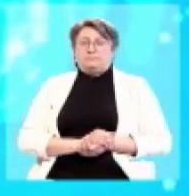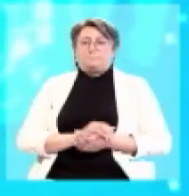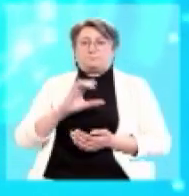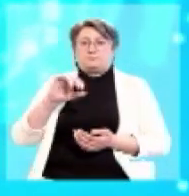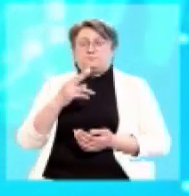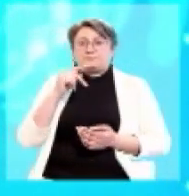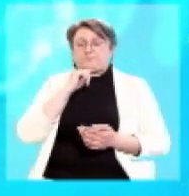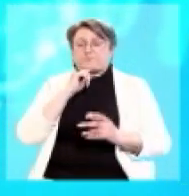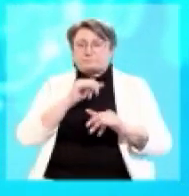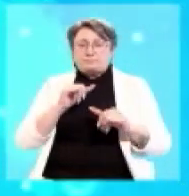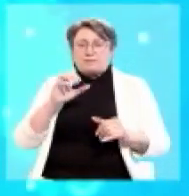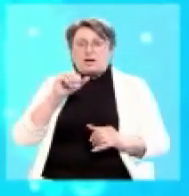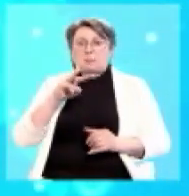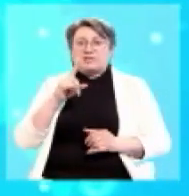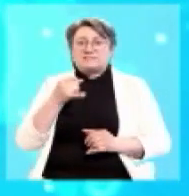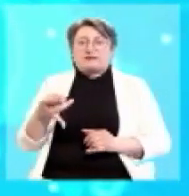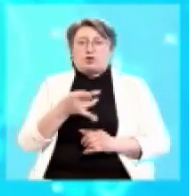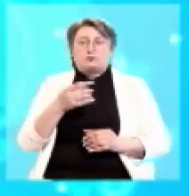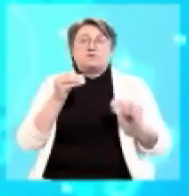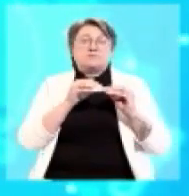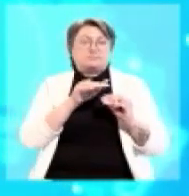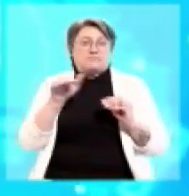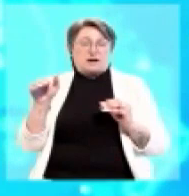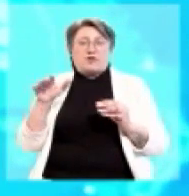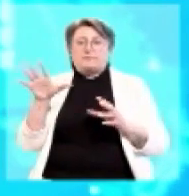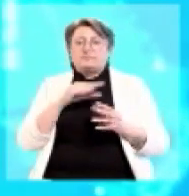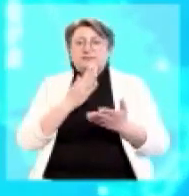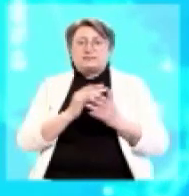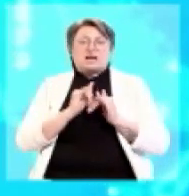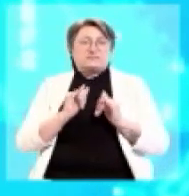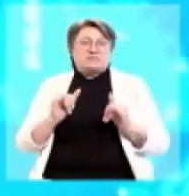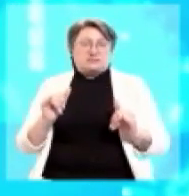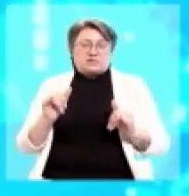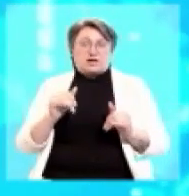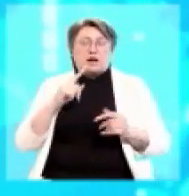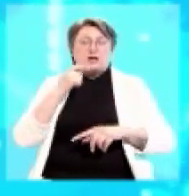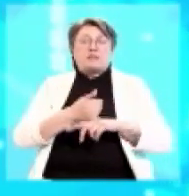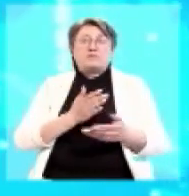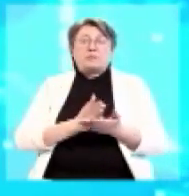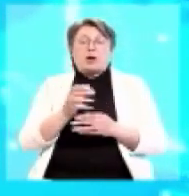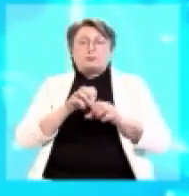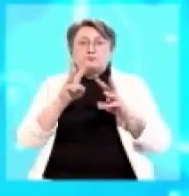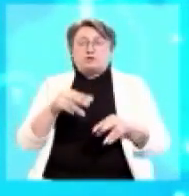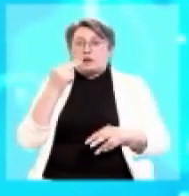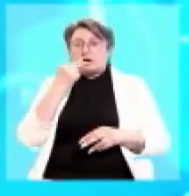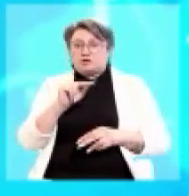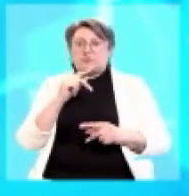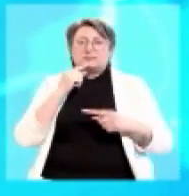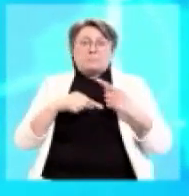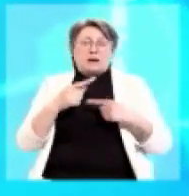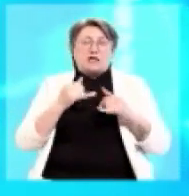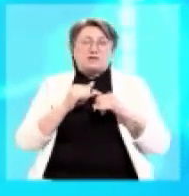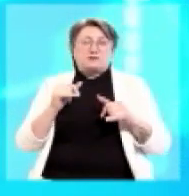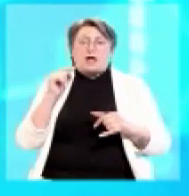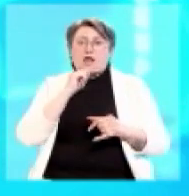Амангелді ауданының әлеуметтік экономикалық дамуы тұрақты. Барлық сала бойынша іргелеушілік байқалады. Экономиканың сапалы және